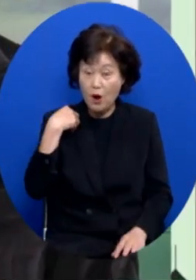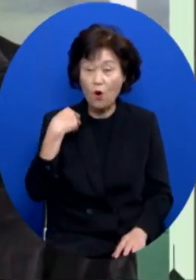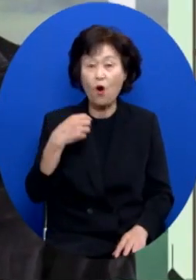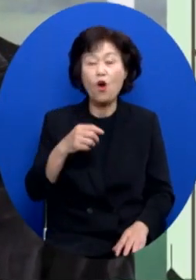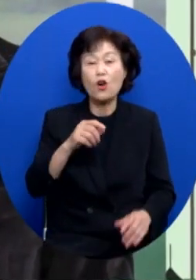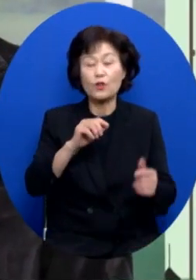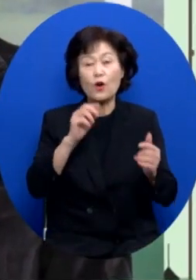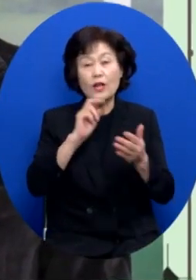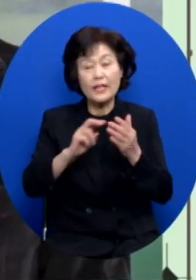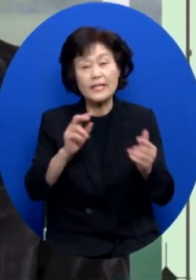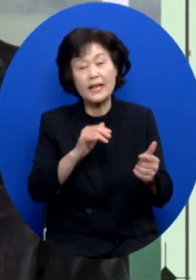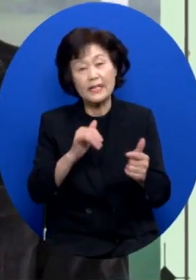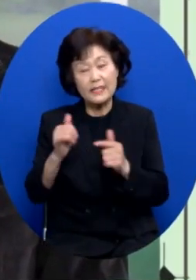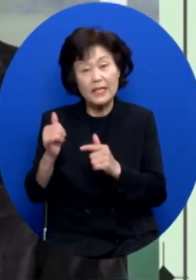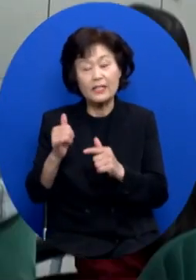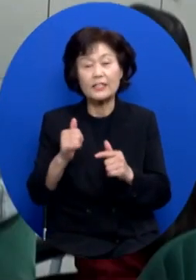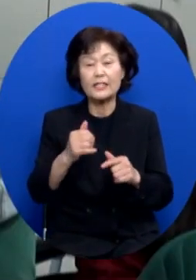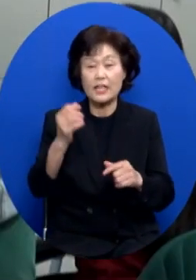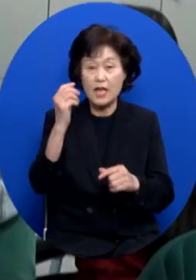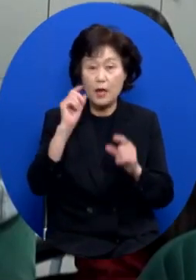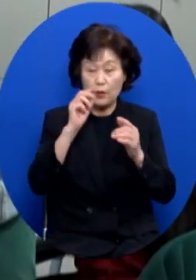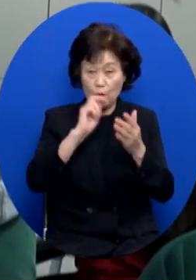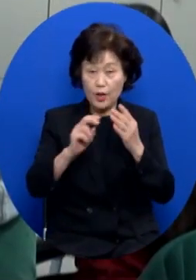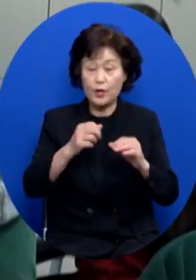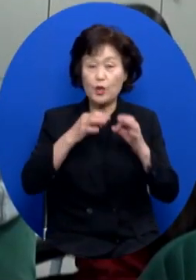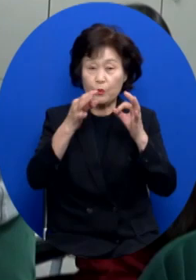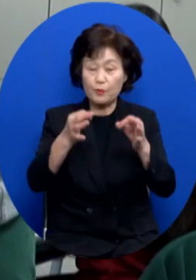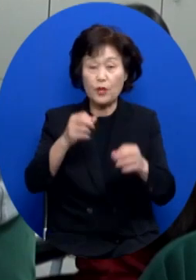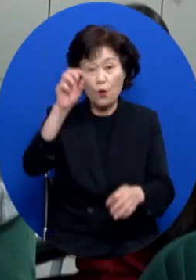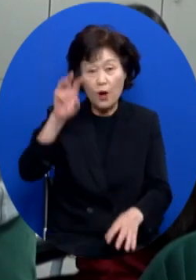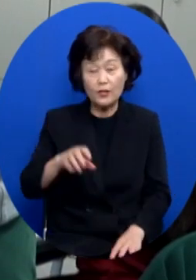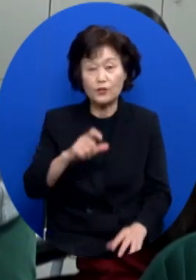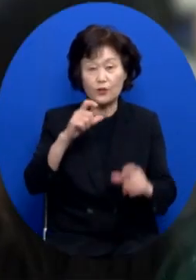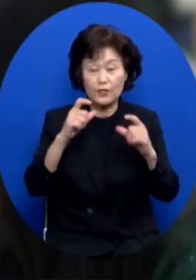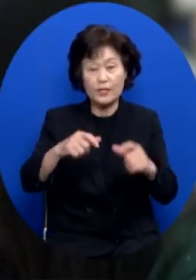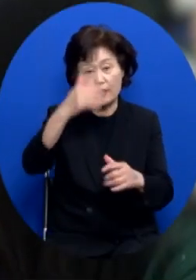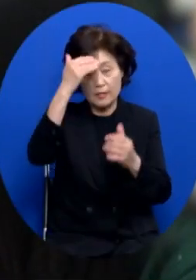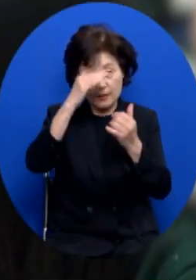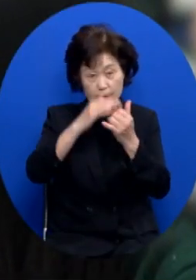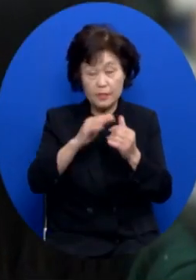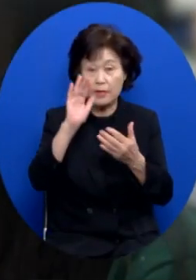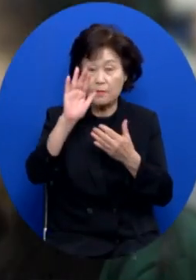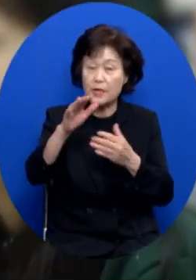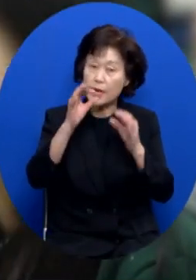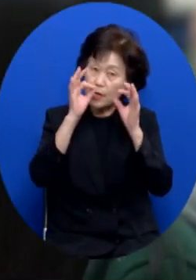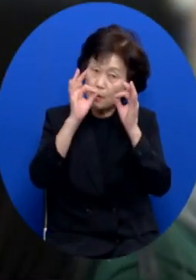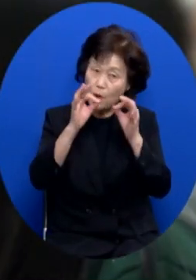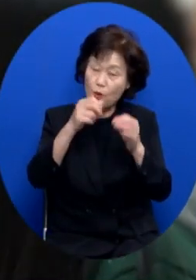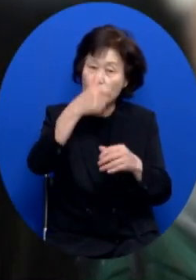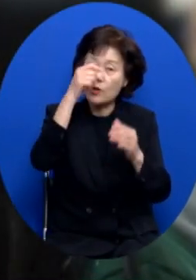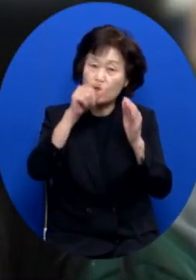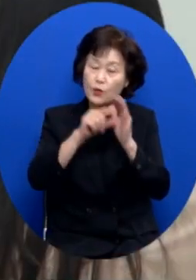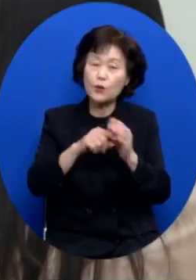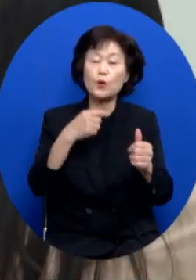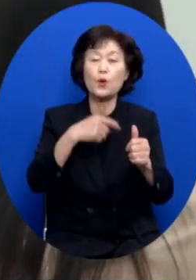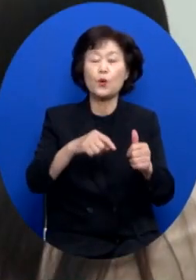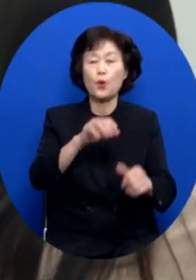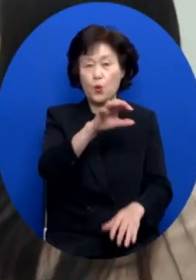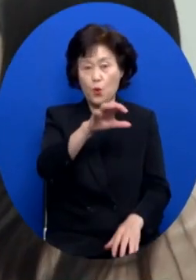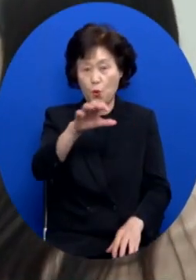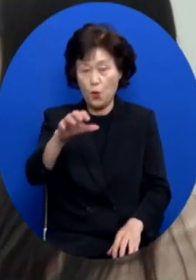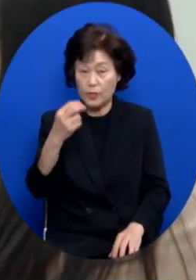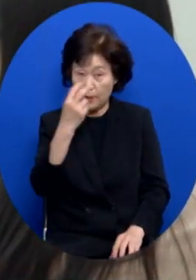등이 찬양 사역자로 나섭니다 또 광주 지역의 다음 세대 미래를 살펴보고자 기독교 교육 현장을